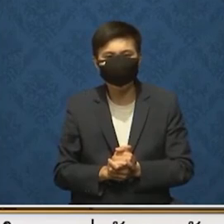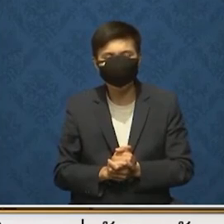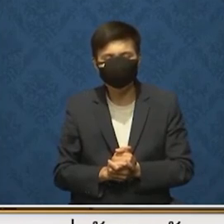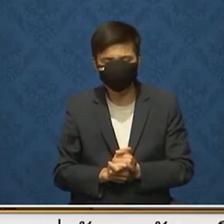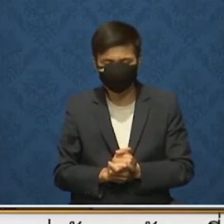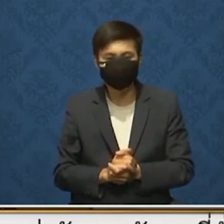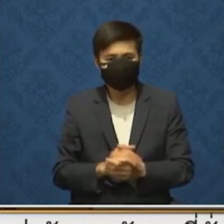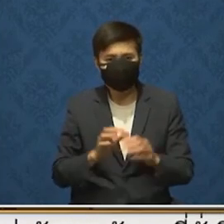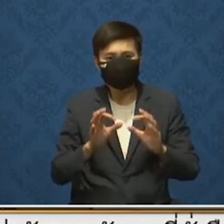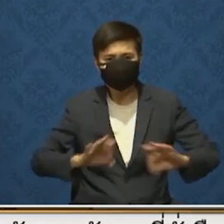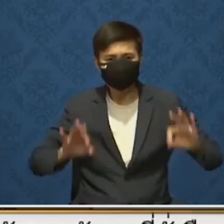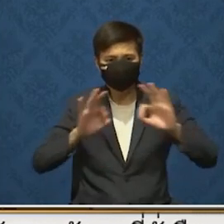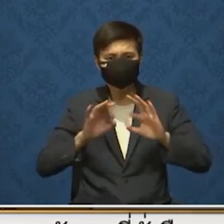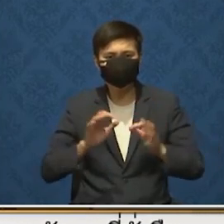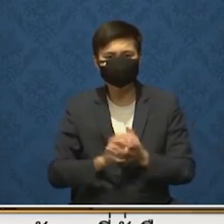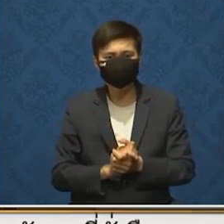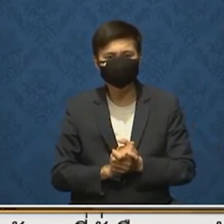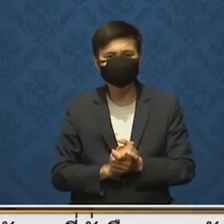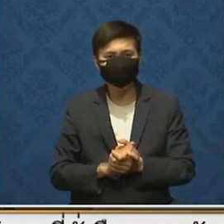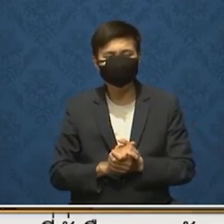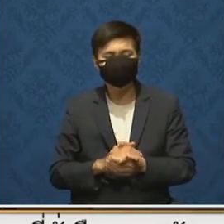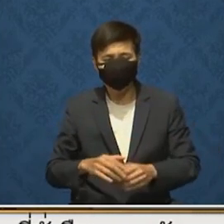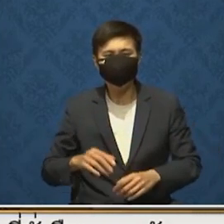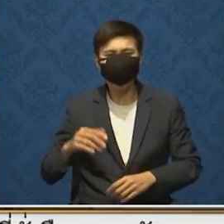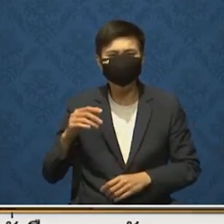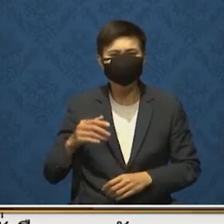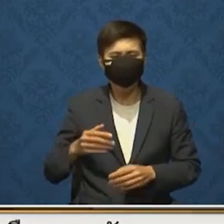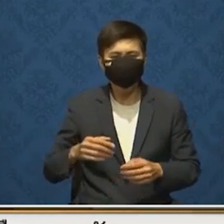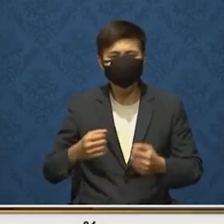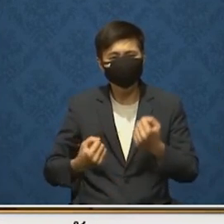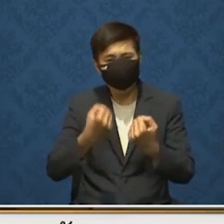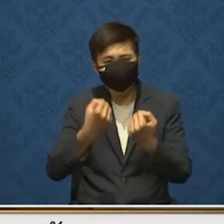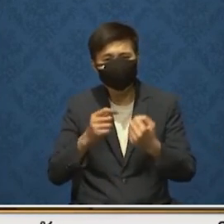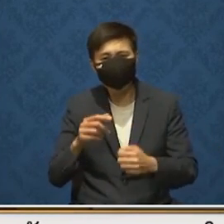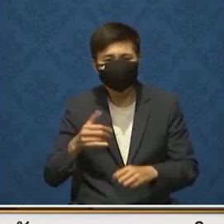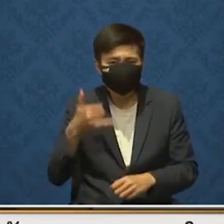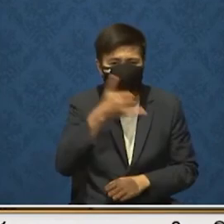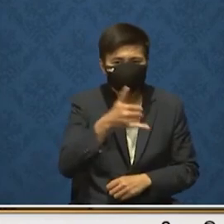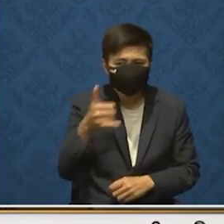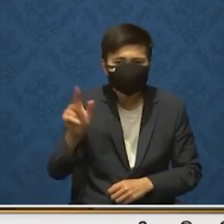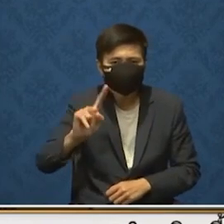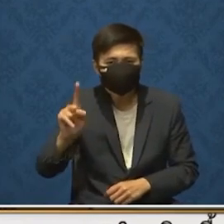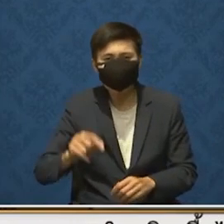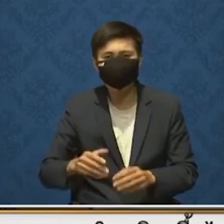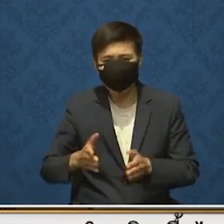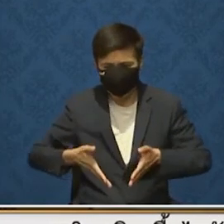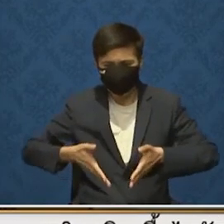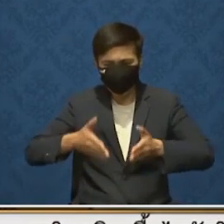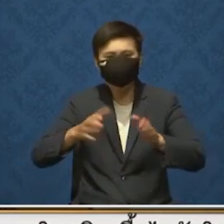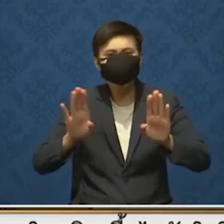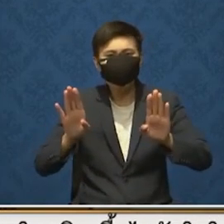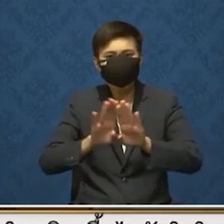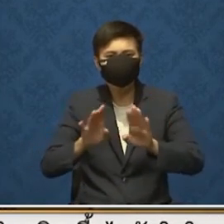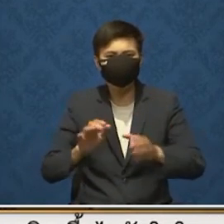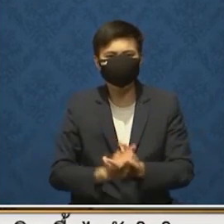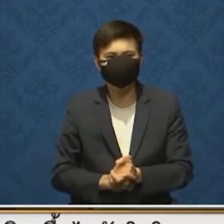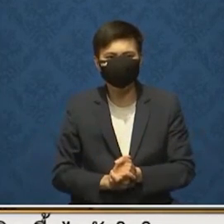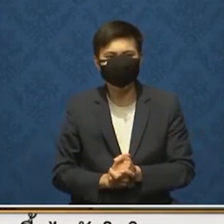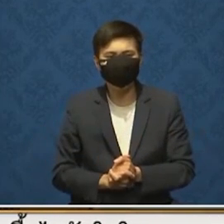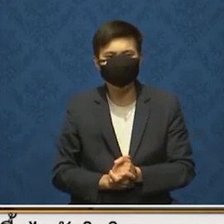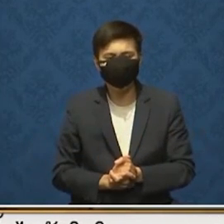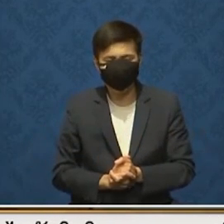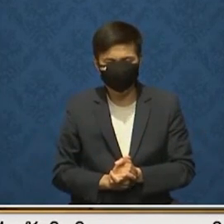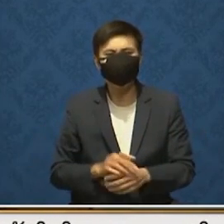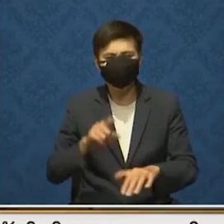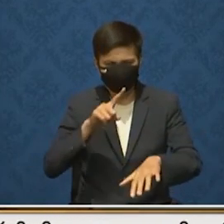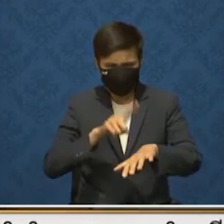แล้ทสำคัญจะไปจะมายงปดถนน ไปพน้ประชาชนเดดร้อน ยิงกาเจ้าที่ีกนะครับเสียบร